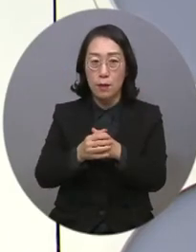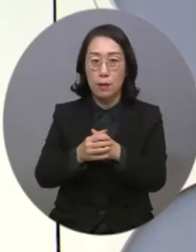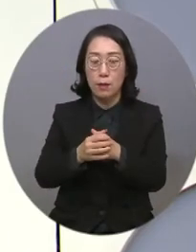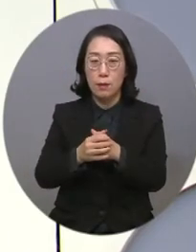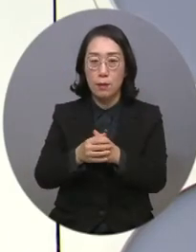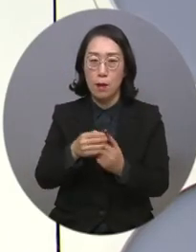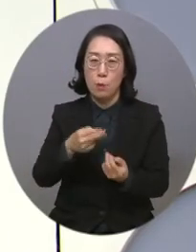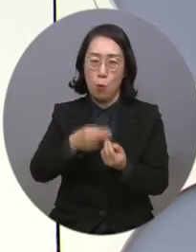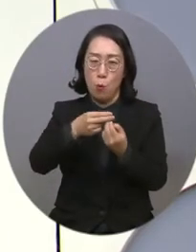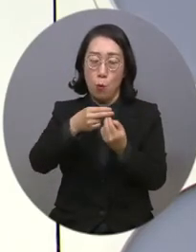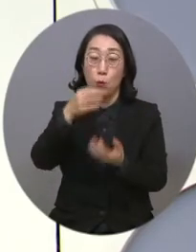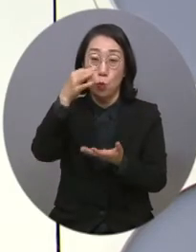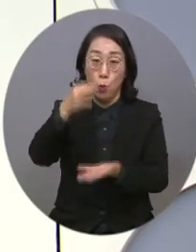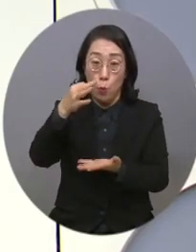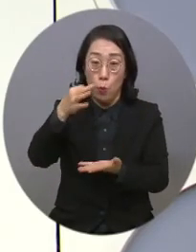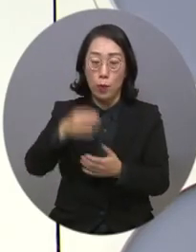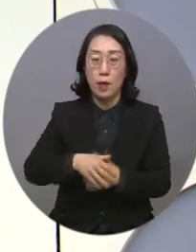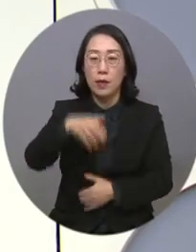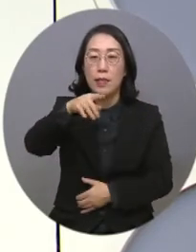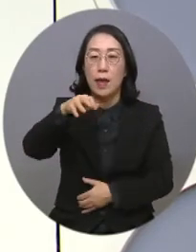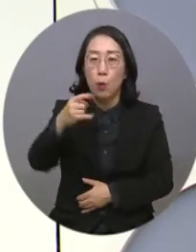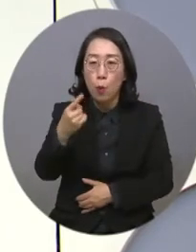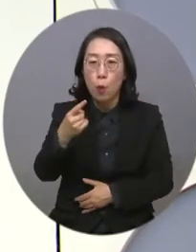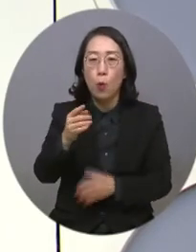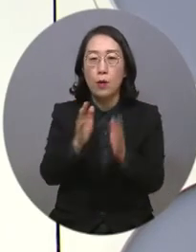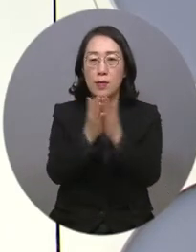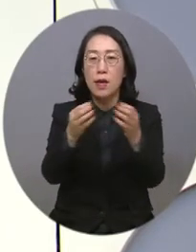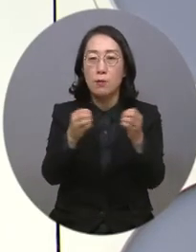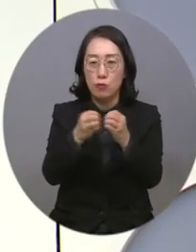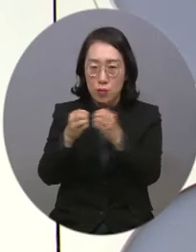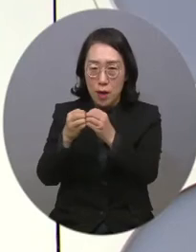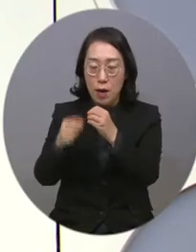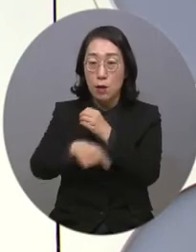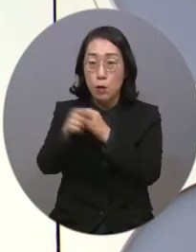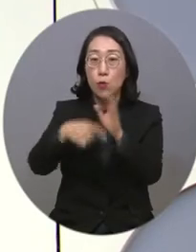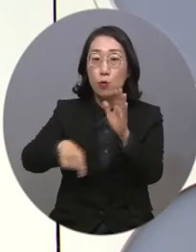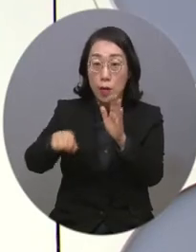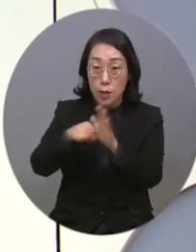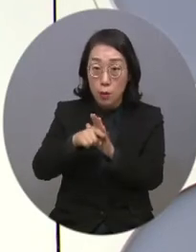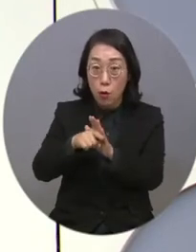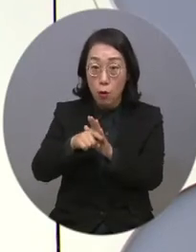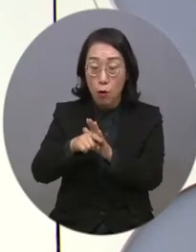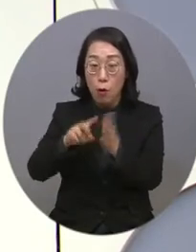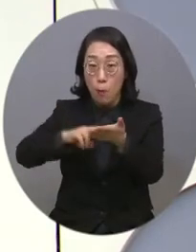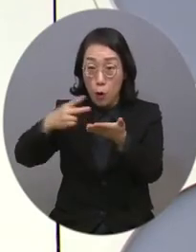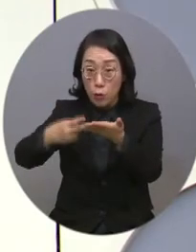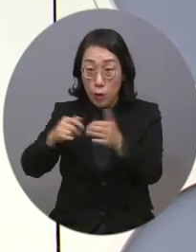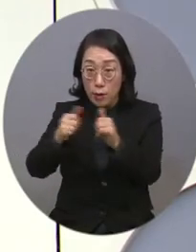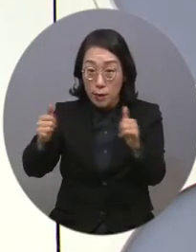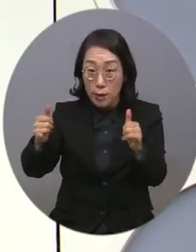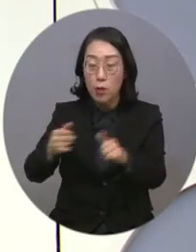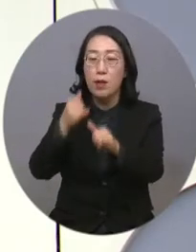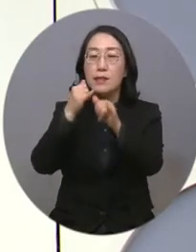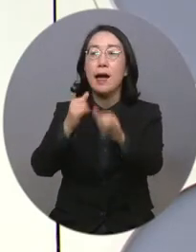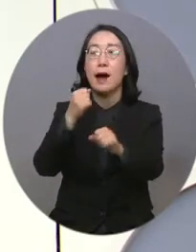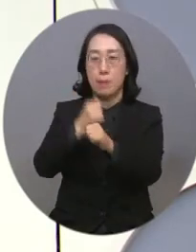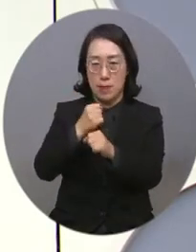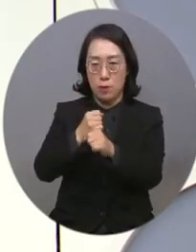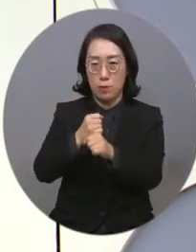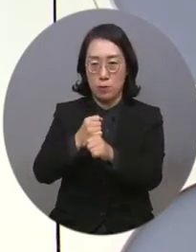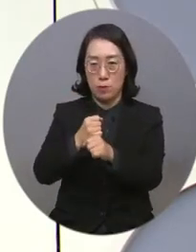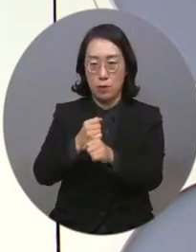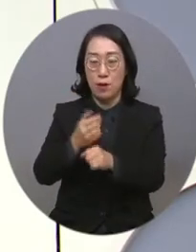돈을 체코 문학을 해외에 소개하는 사람들을 위해서 상을 만들었어요. 뭐 그 노벨상